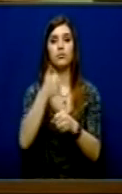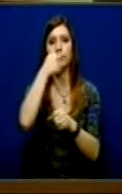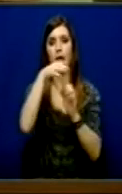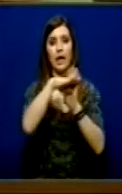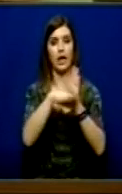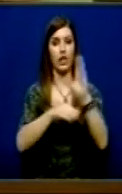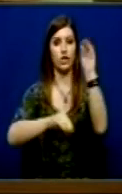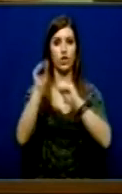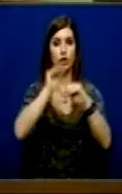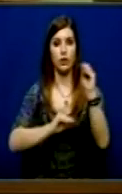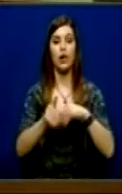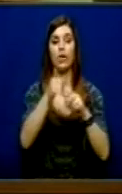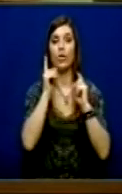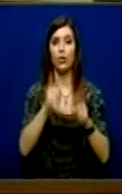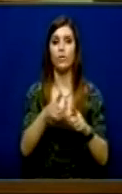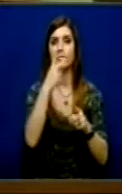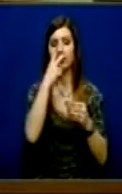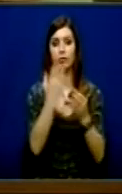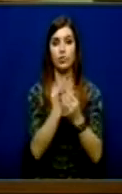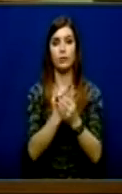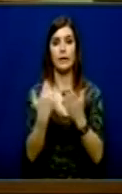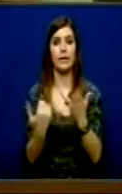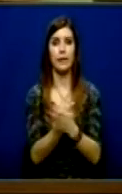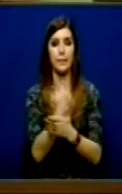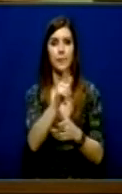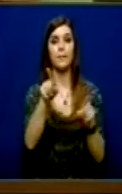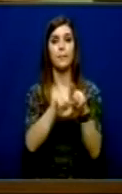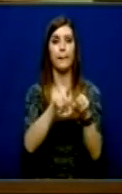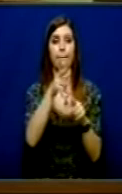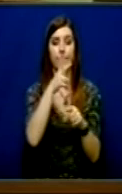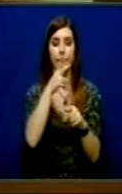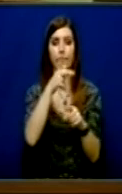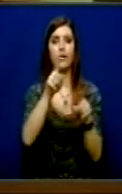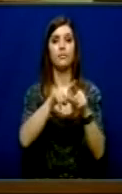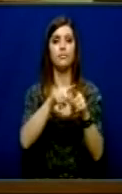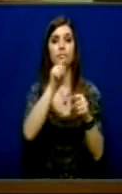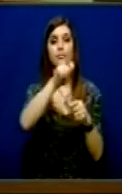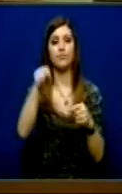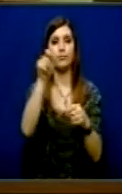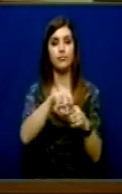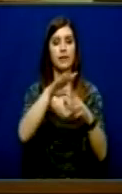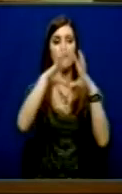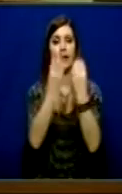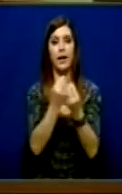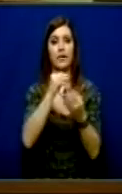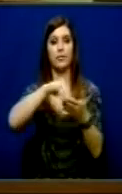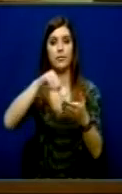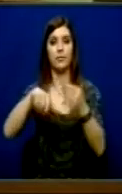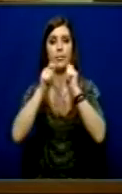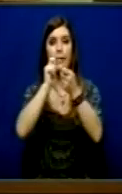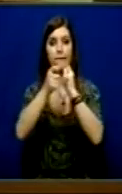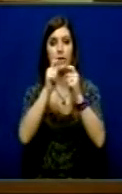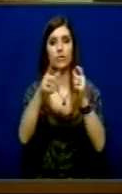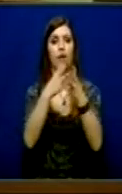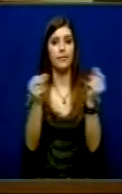legislativ në vend, duhet që të nxjerr një rezolut me të cilën do të kishte shpallur pavlefshmërinë juridike të të gjitha kontratave dhe marrëveshjeve përmes